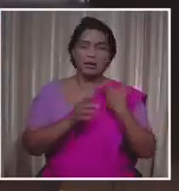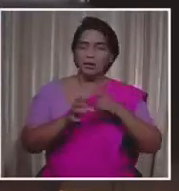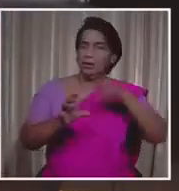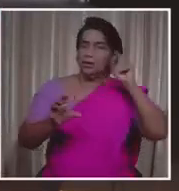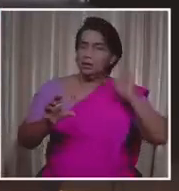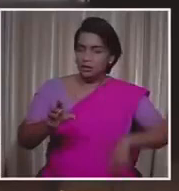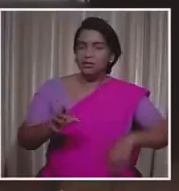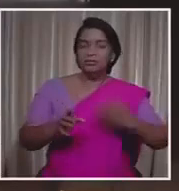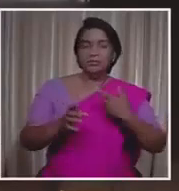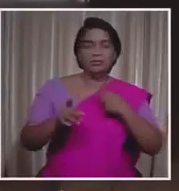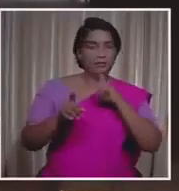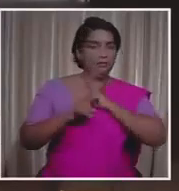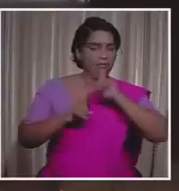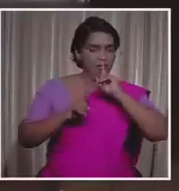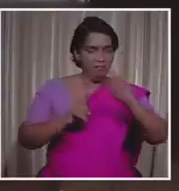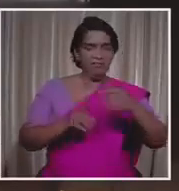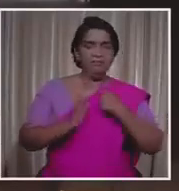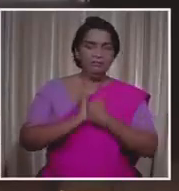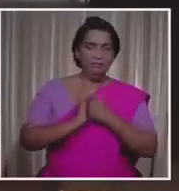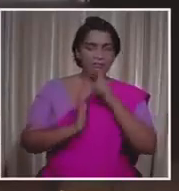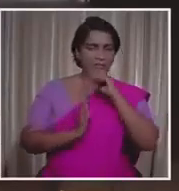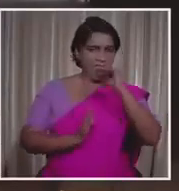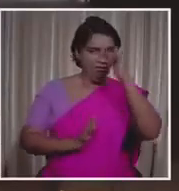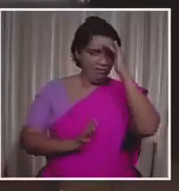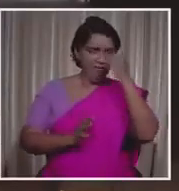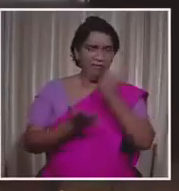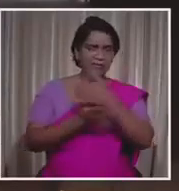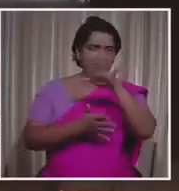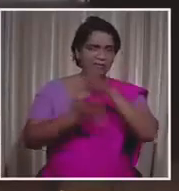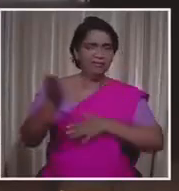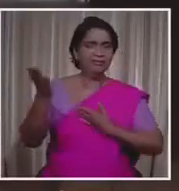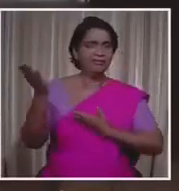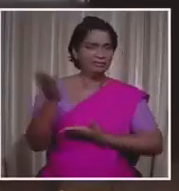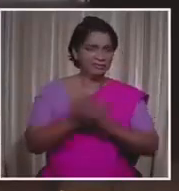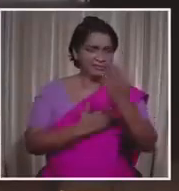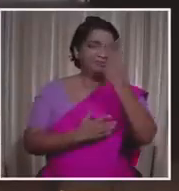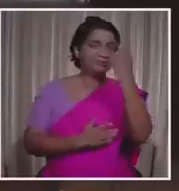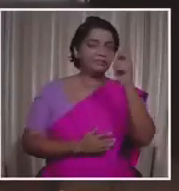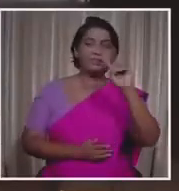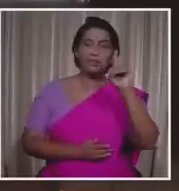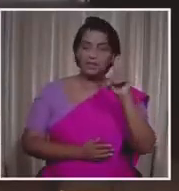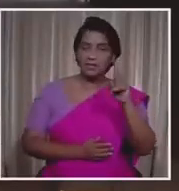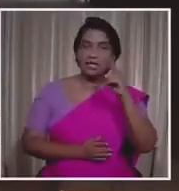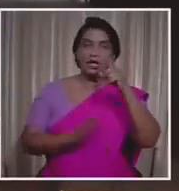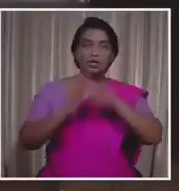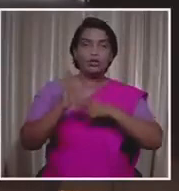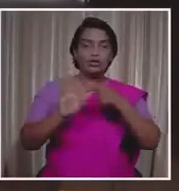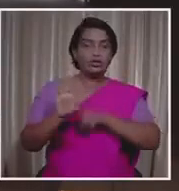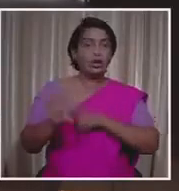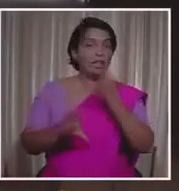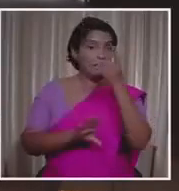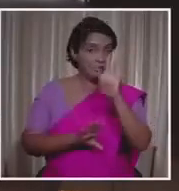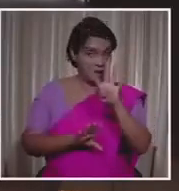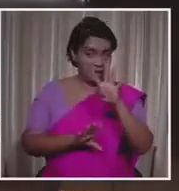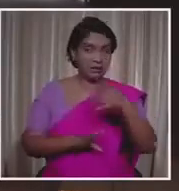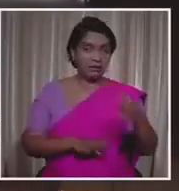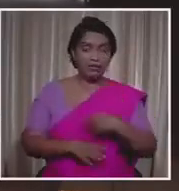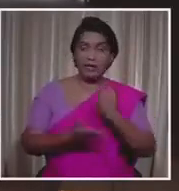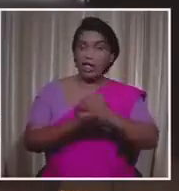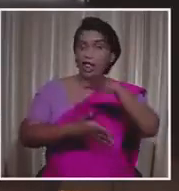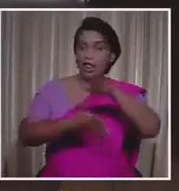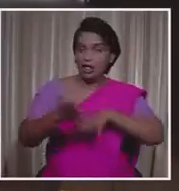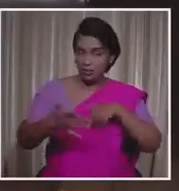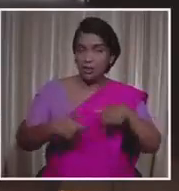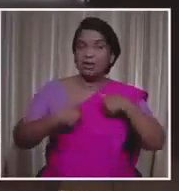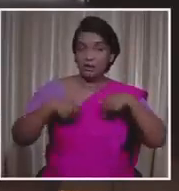අස්වීම දන්වමින් ගරු කථානායකතුමා වෙත එවන ලද 2022 ජූලි මාස 14 වෙනි දින ඇති ලිපිය